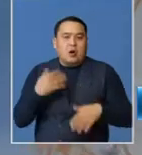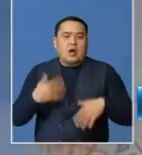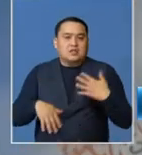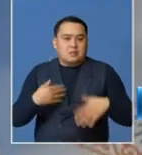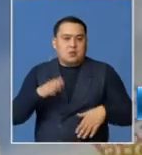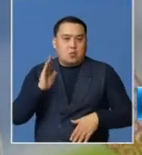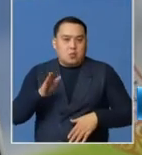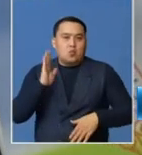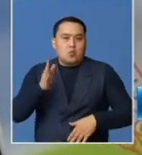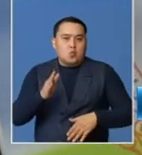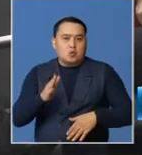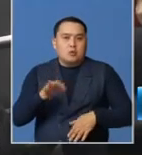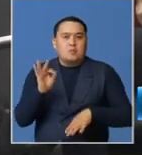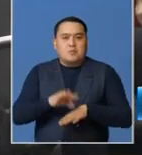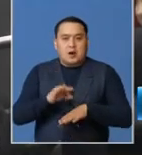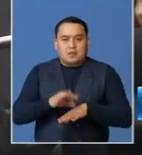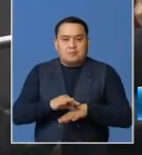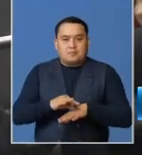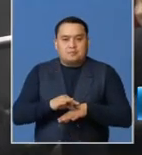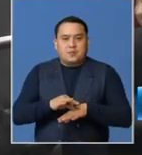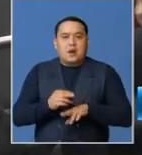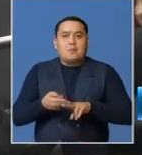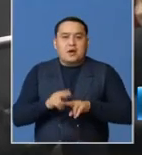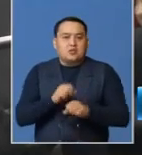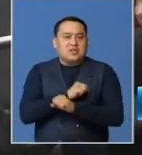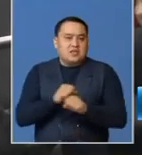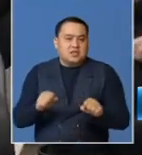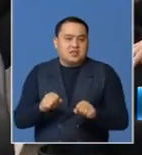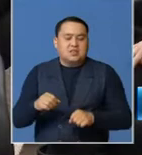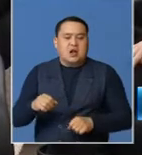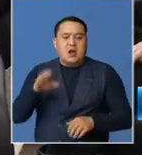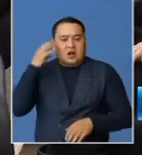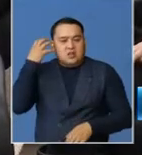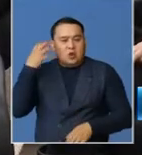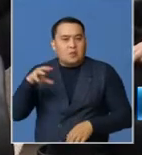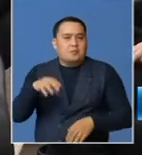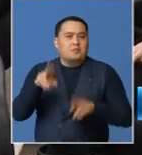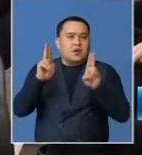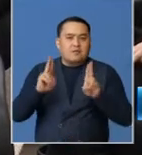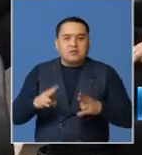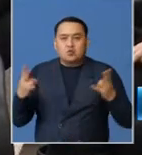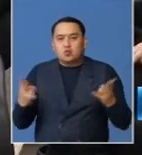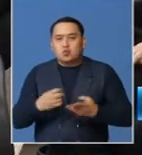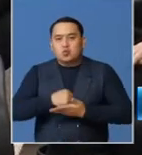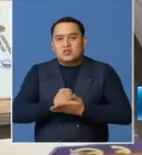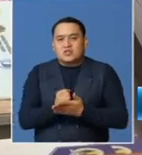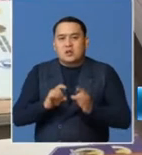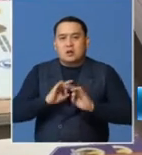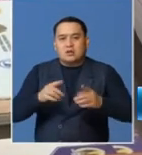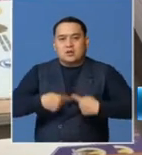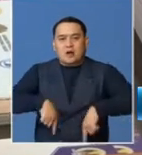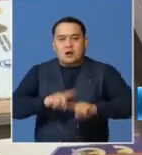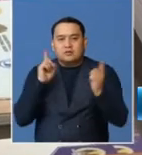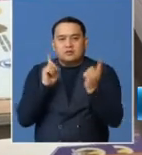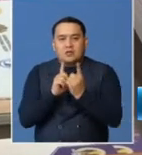ослабнет, будет подвержен болезням. Поэтому нельзя пренебрегать элементарными правилами, утверждают организаторы.